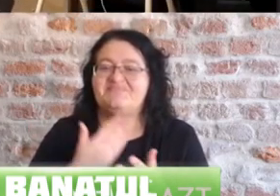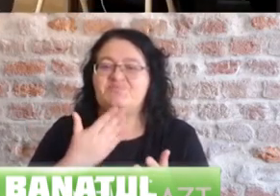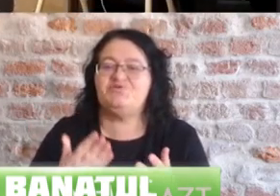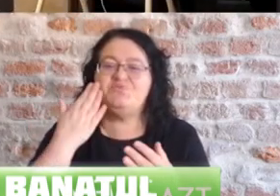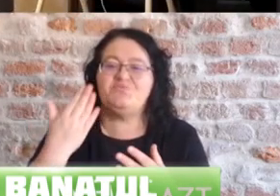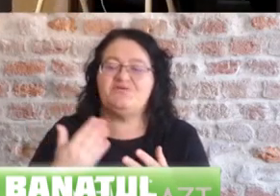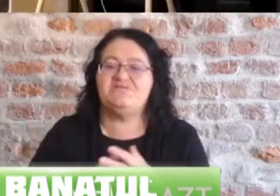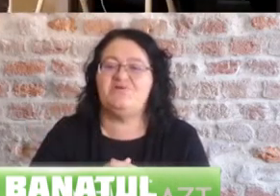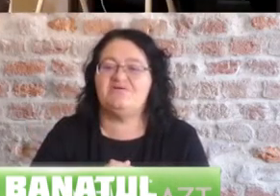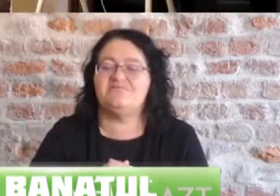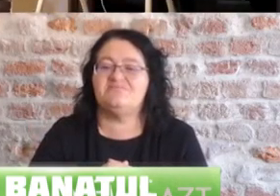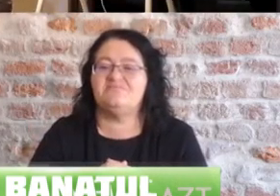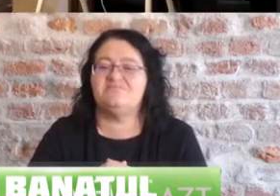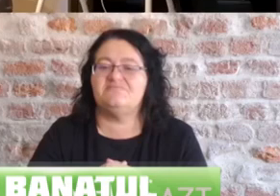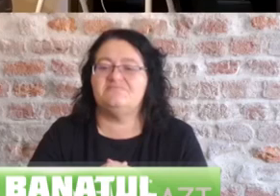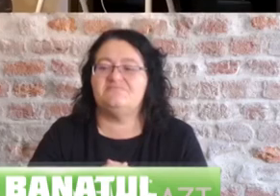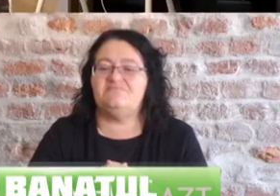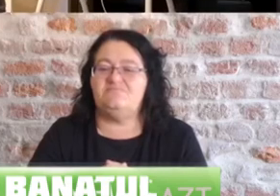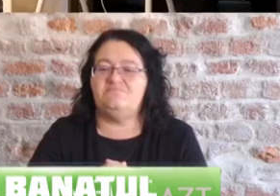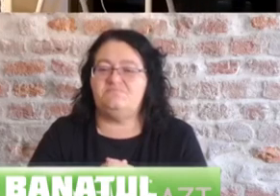Mulțumesc, bună ziua.